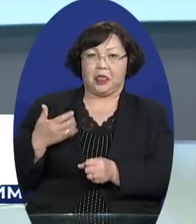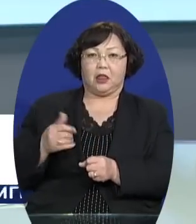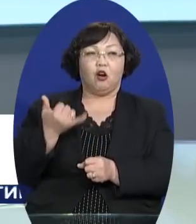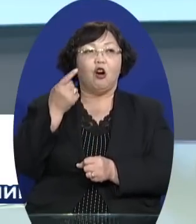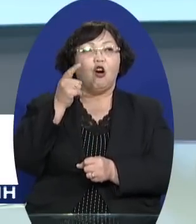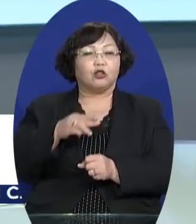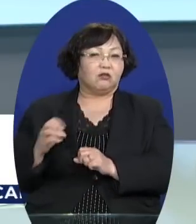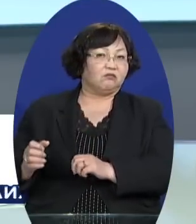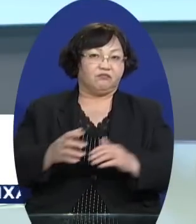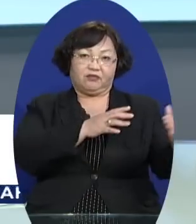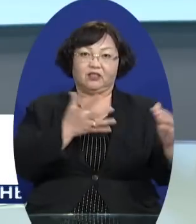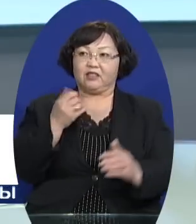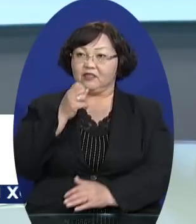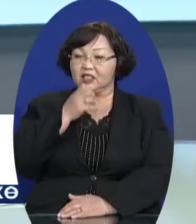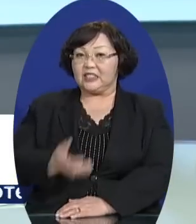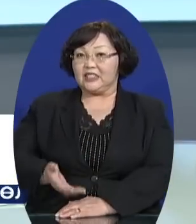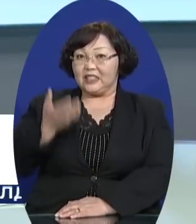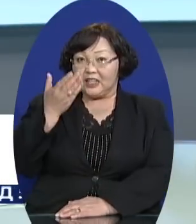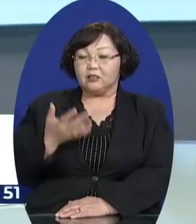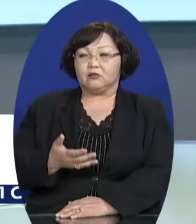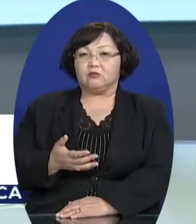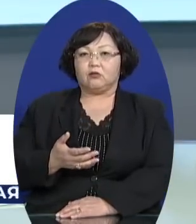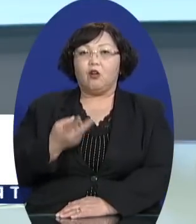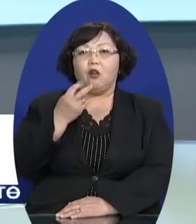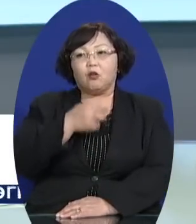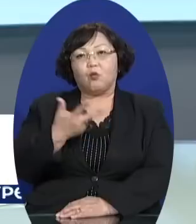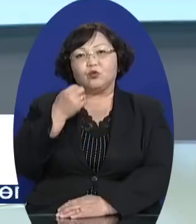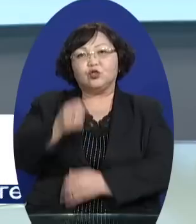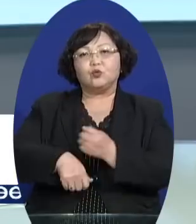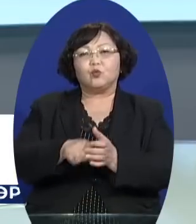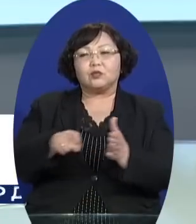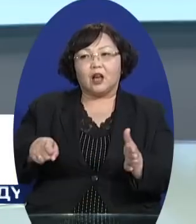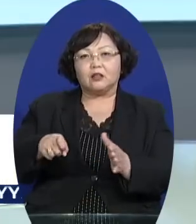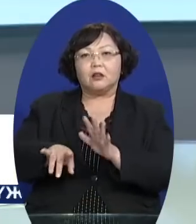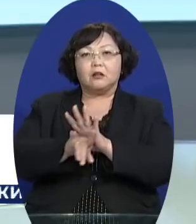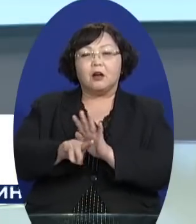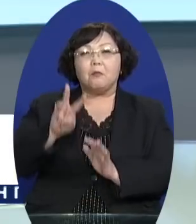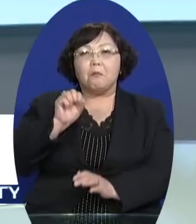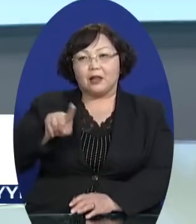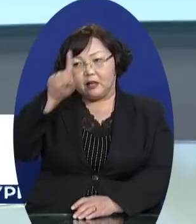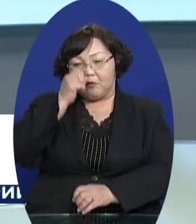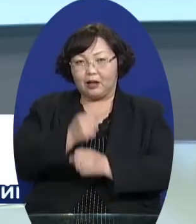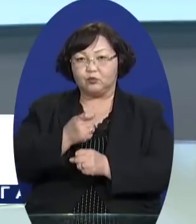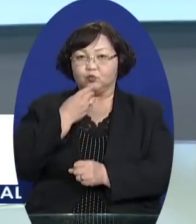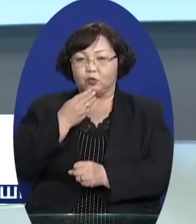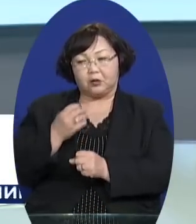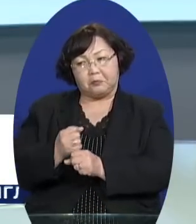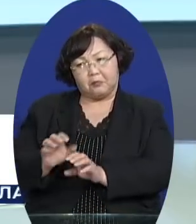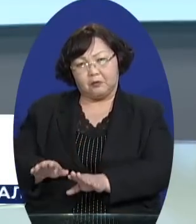ихэнхдээ 50-аас дээш настай энэ салбарт 20-аас 30 жил ажилласан хүмүүс л үнэн чирүүлсэн. Тэгвэл тэдний халаа болох залуус ховор